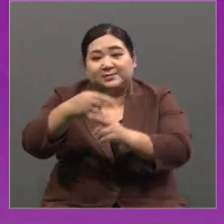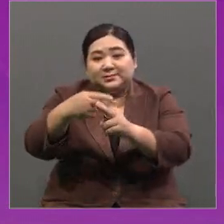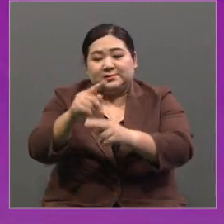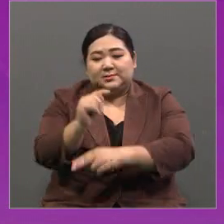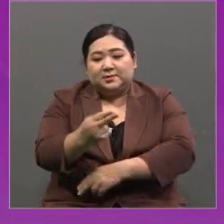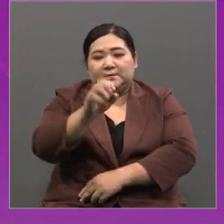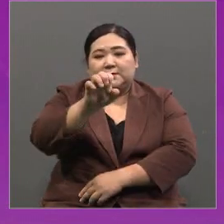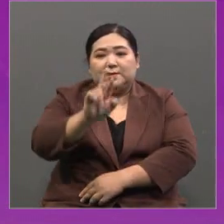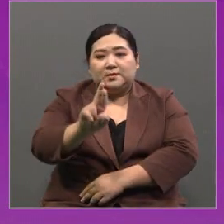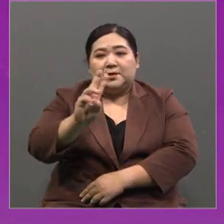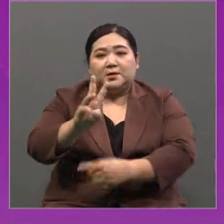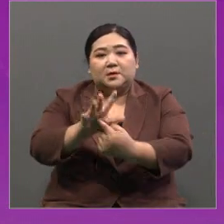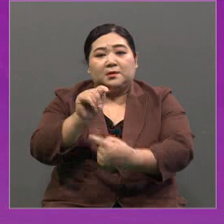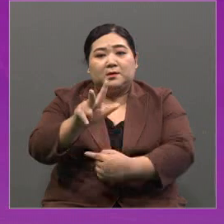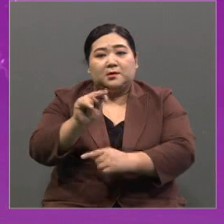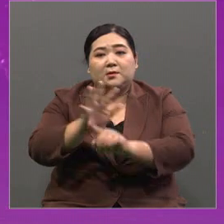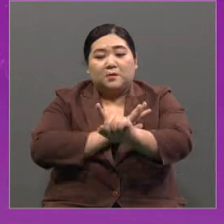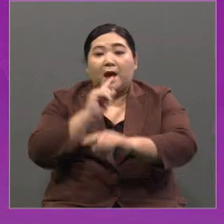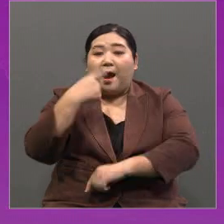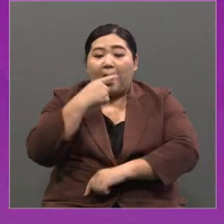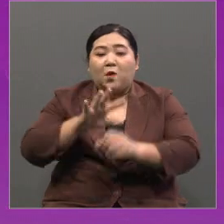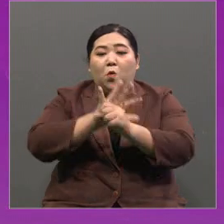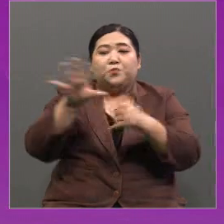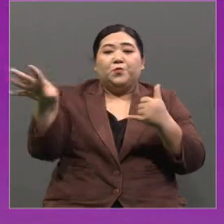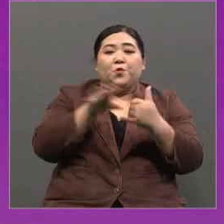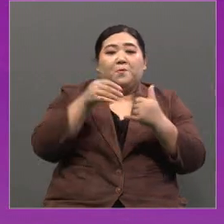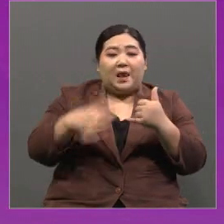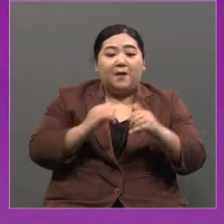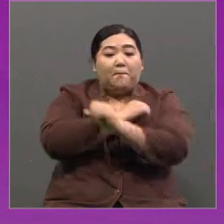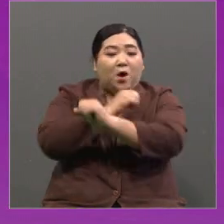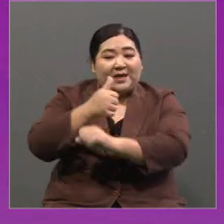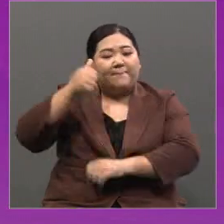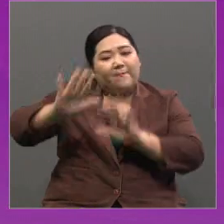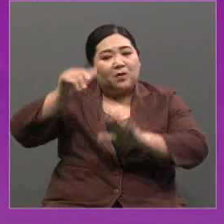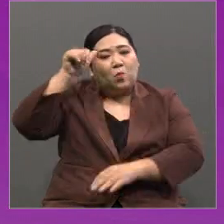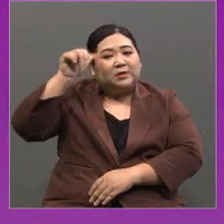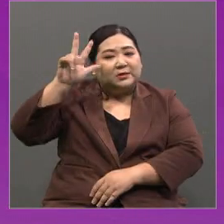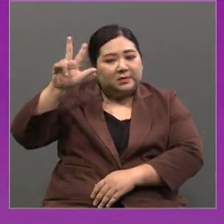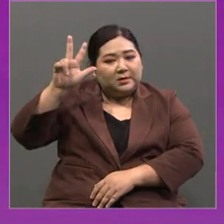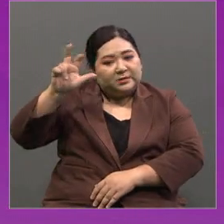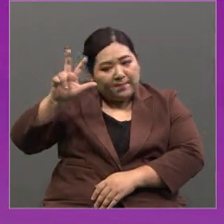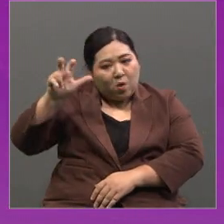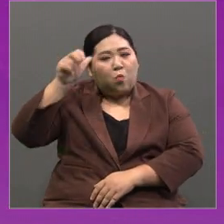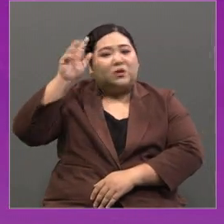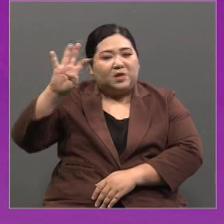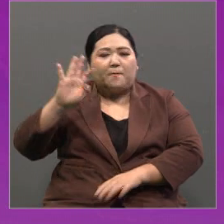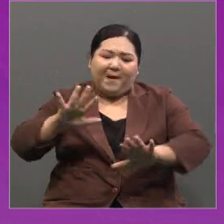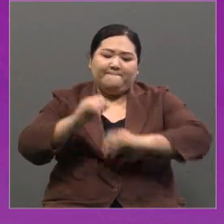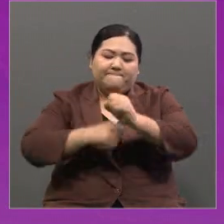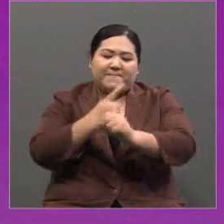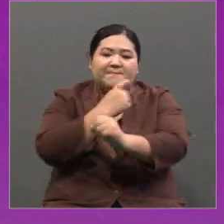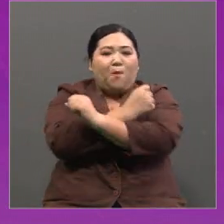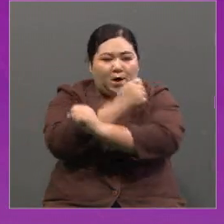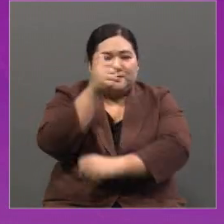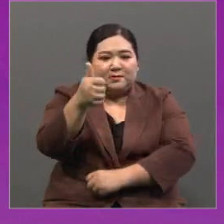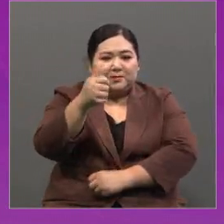จะมีภูมิคุ้มกันถึงเท่าไหร่นะคะ 300-400วันทีเดียว ใช่1ปีกว่าๆทีเดียวนะคะแล้วก็บ้านเราก็ฉีดวัคซีนกันไปเยอะ